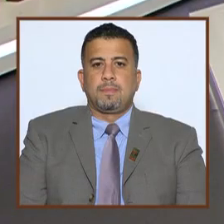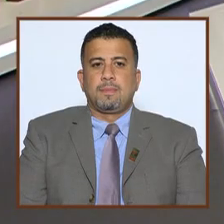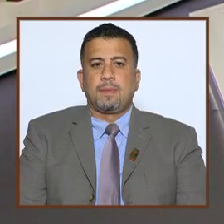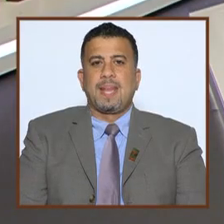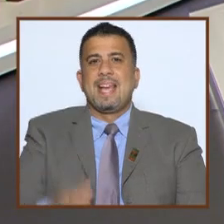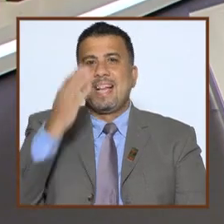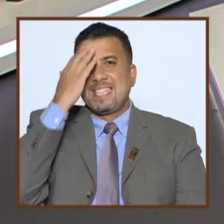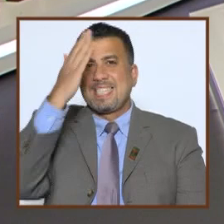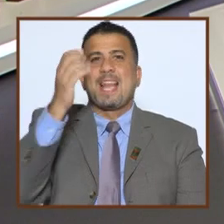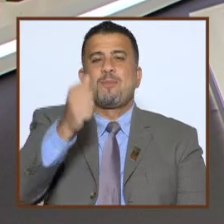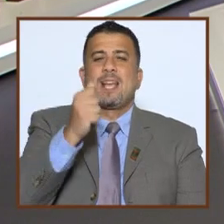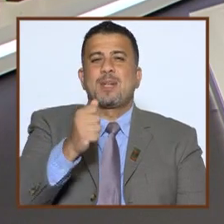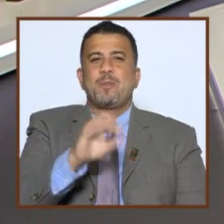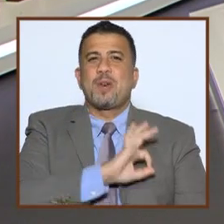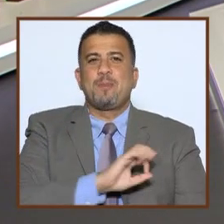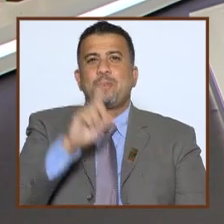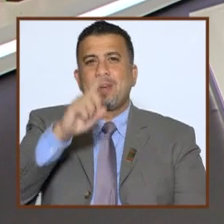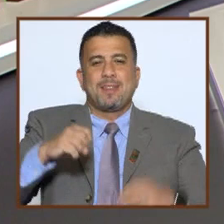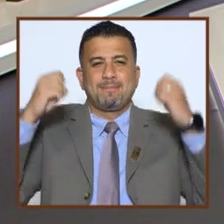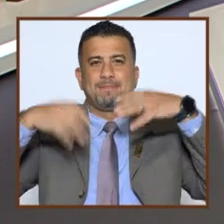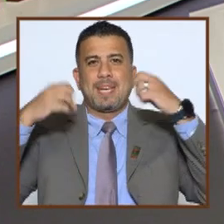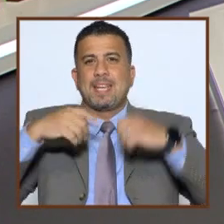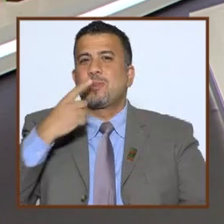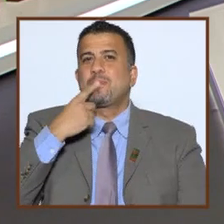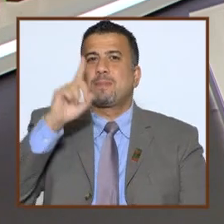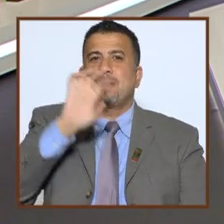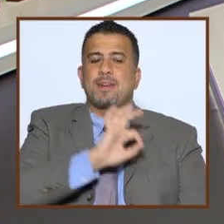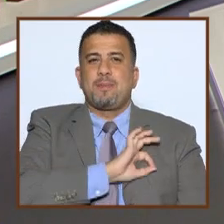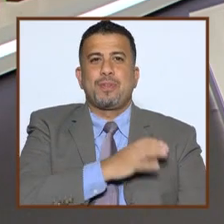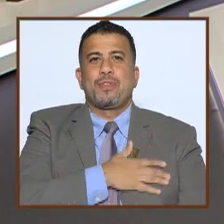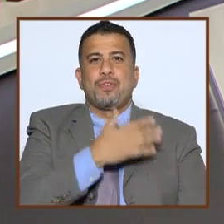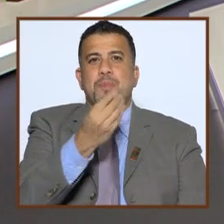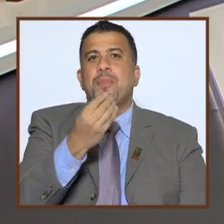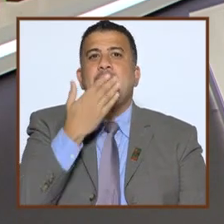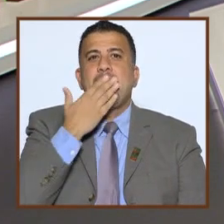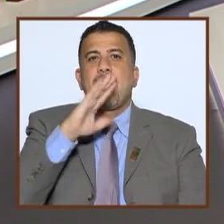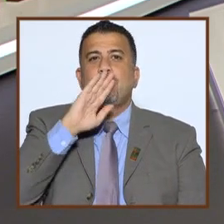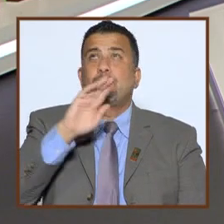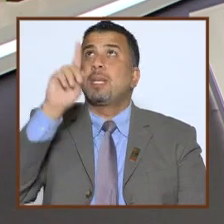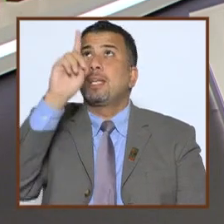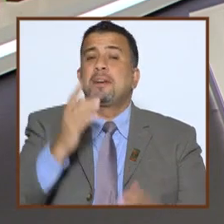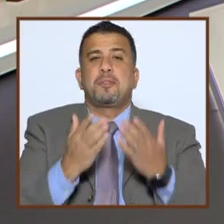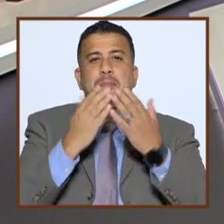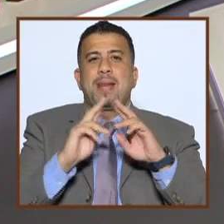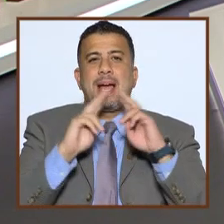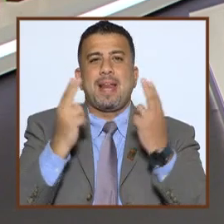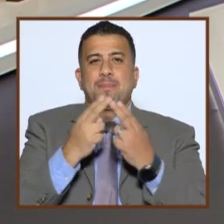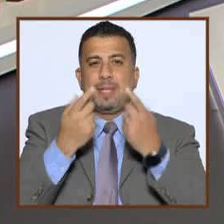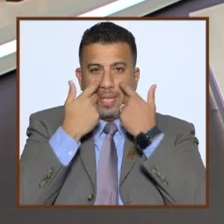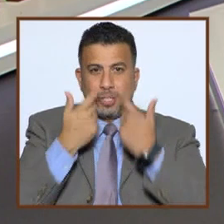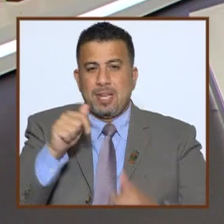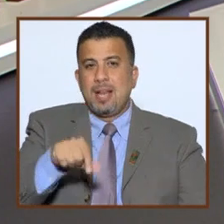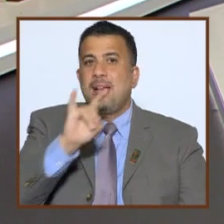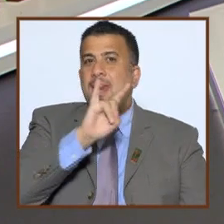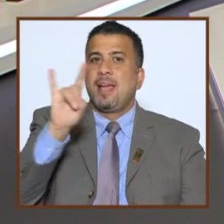السلام عليكم ورحمه الله وبركاته بسم الله الرحمن الرحيم الحمد لله رب العالمين واشهد ان لا اله الا الله